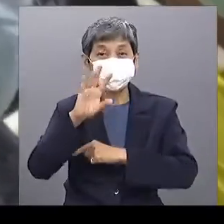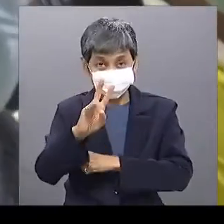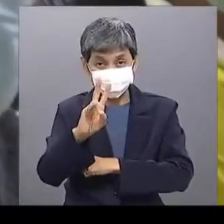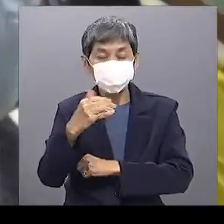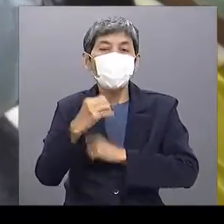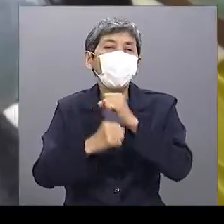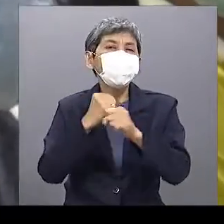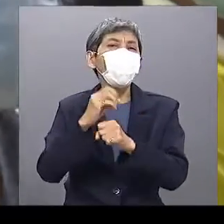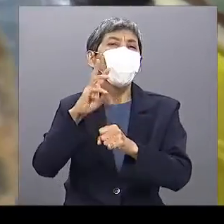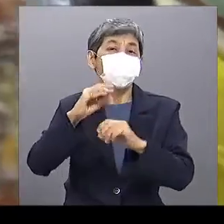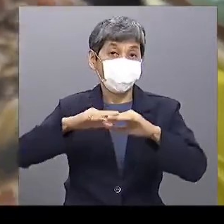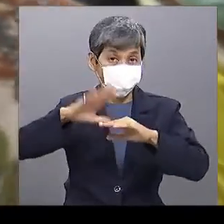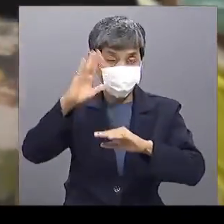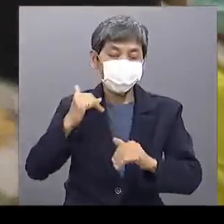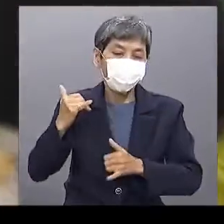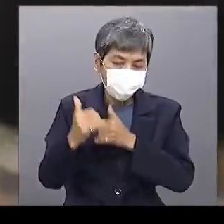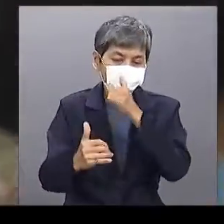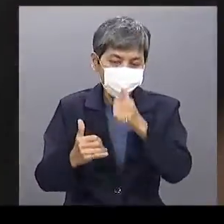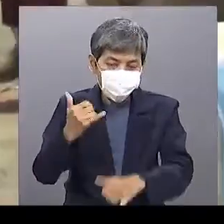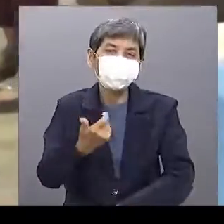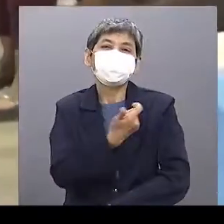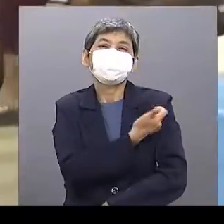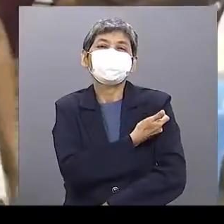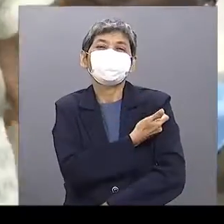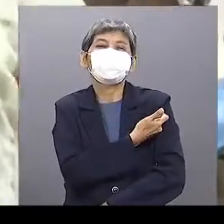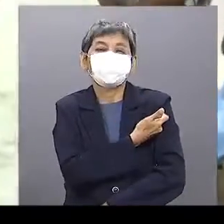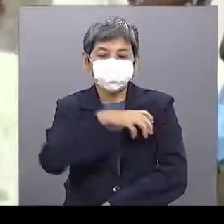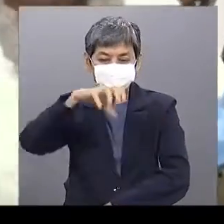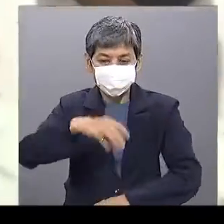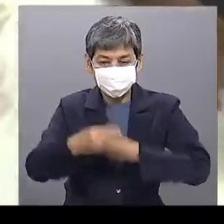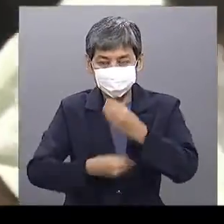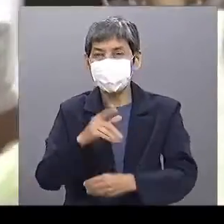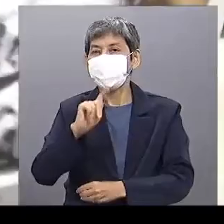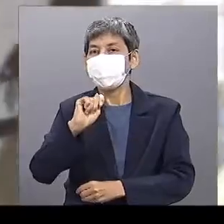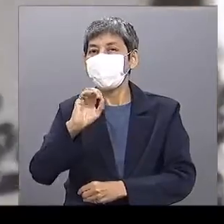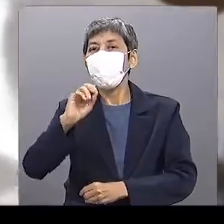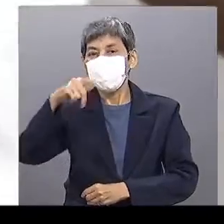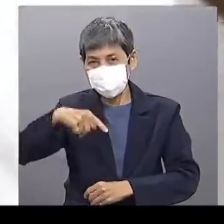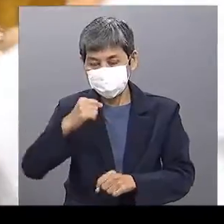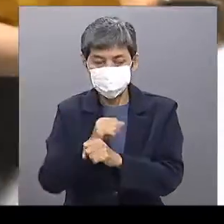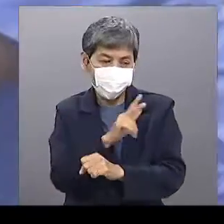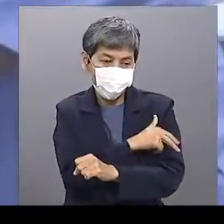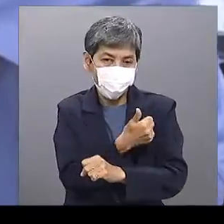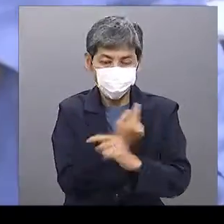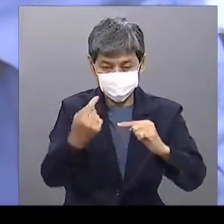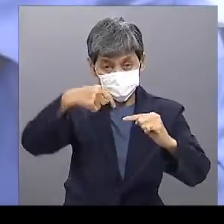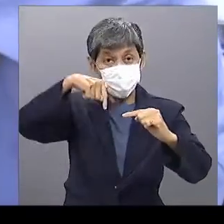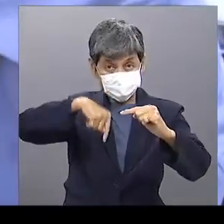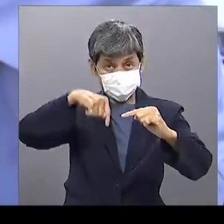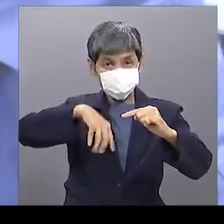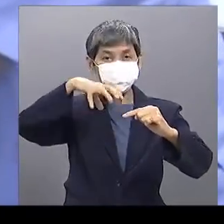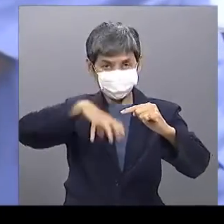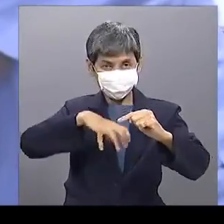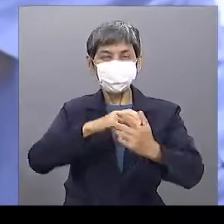ขึ้นไปเข้ารับการฉีดวัคซีนที่ห้างสรรพสินค้าท็อปพลาซ่าหลังโรงพยาบาลพิจิตรซึ่งก็มี